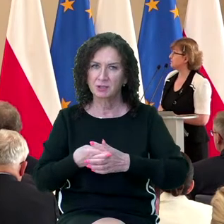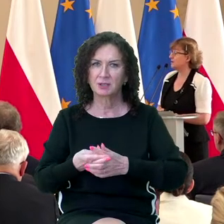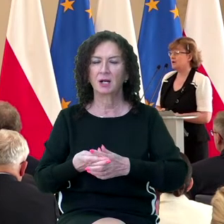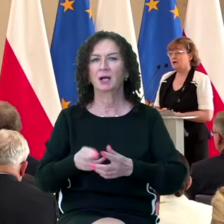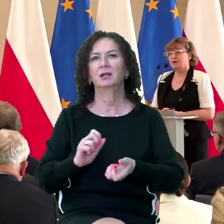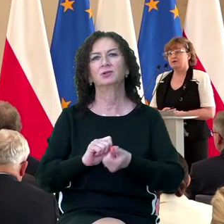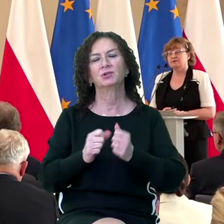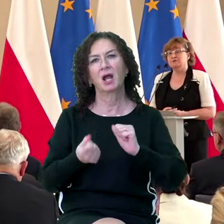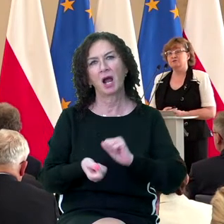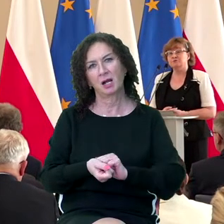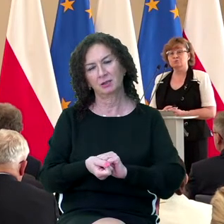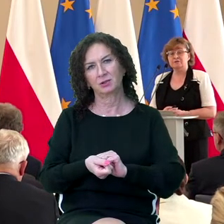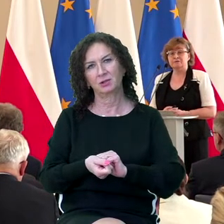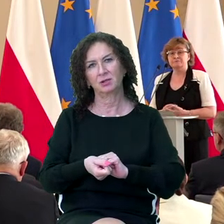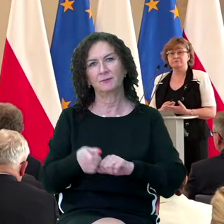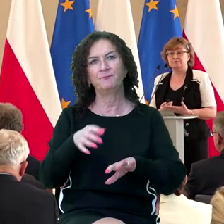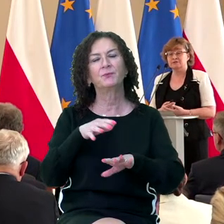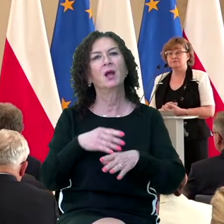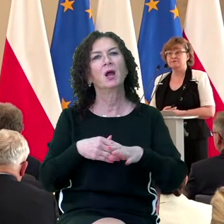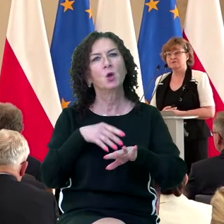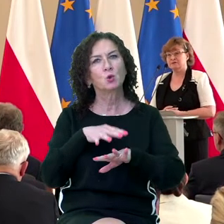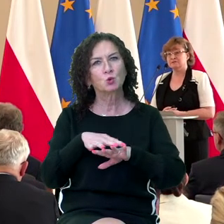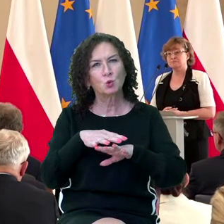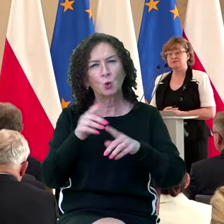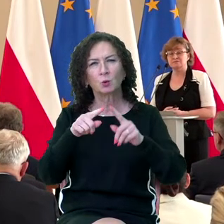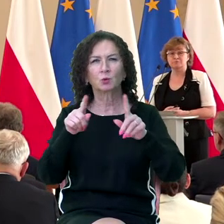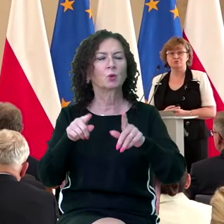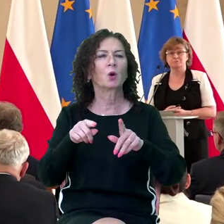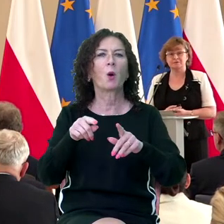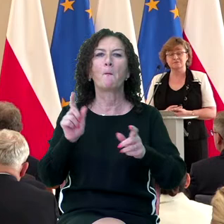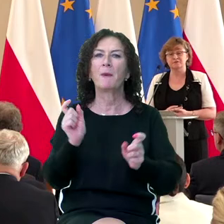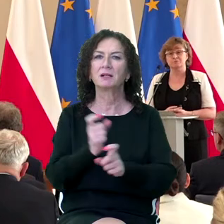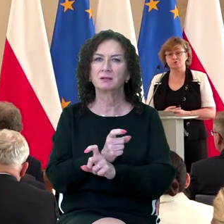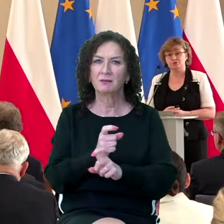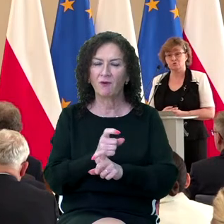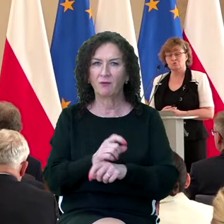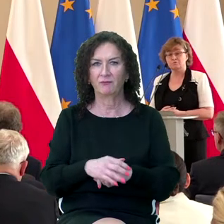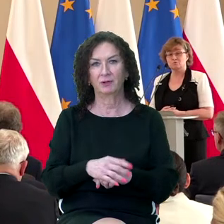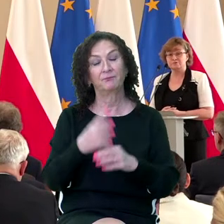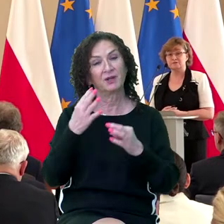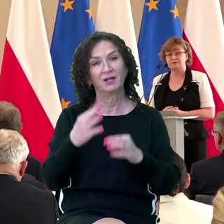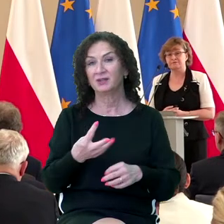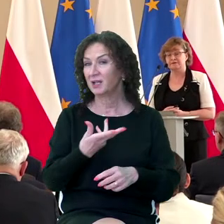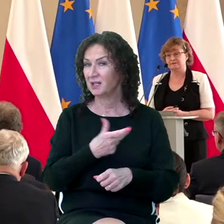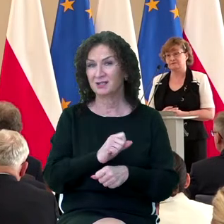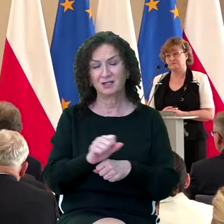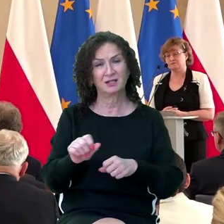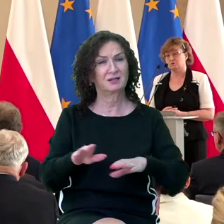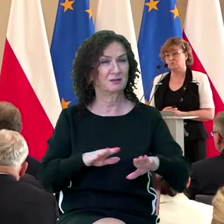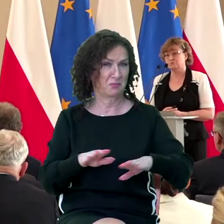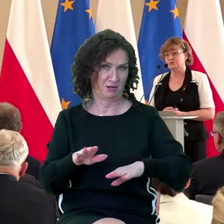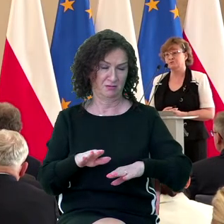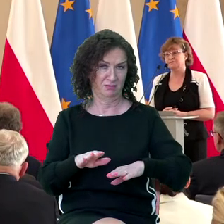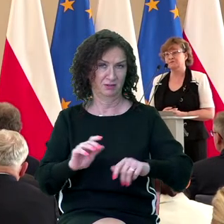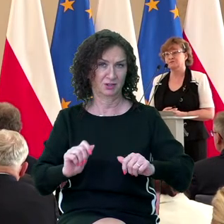państwowych. I tutaj w tej chwili nie jest miejsce, proszę Państwa, żeby szczegółowo ustawę z